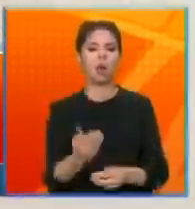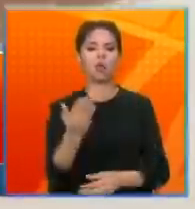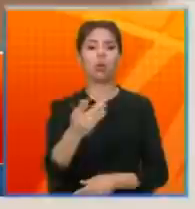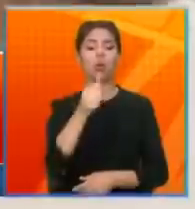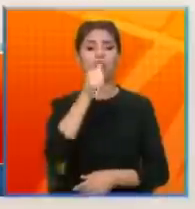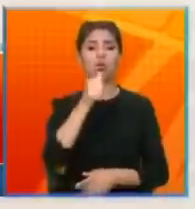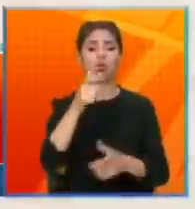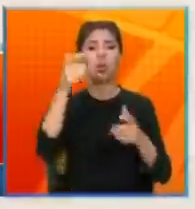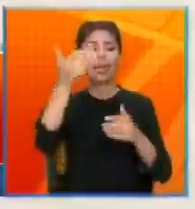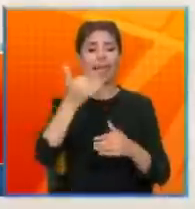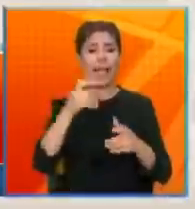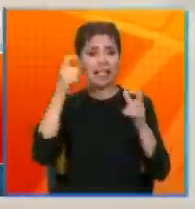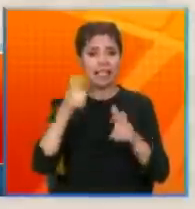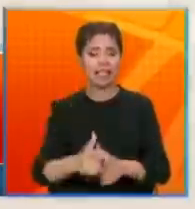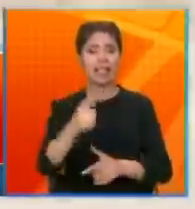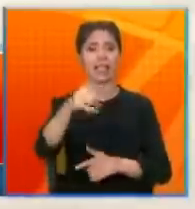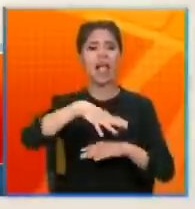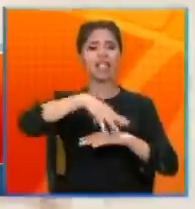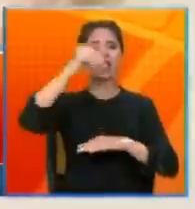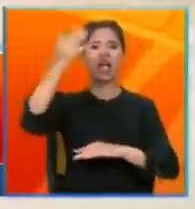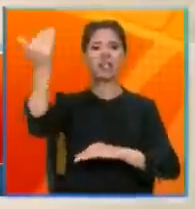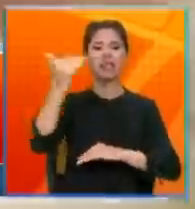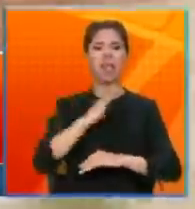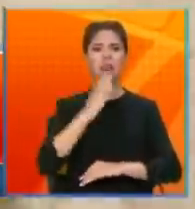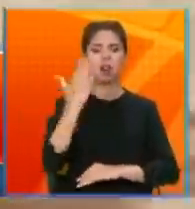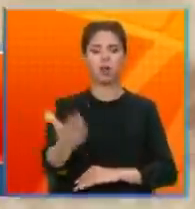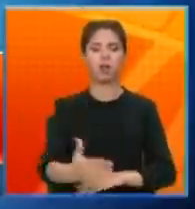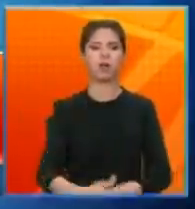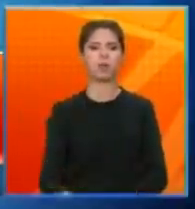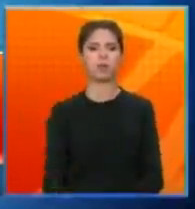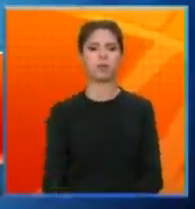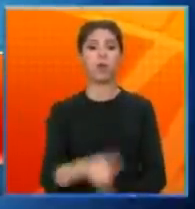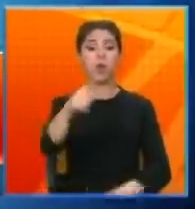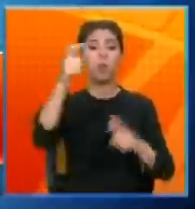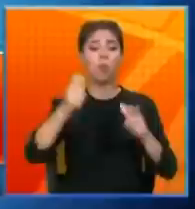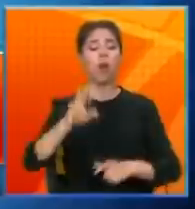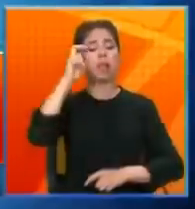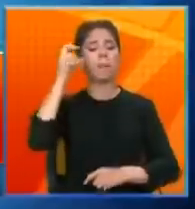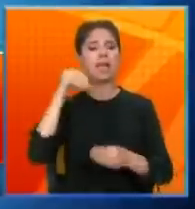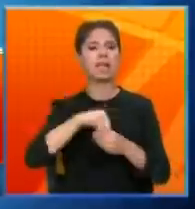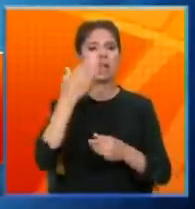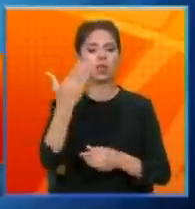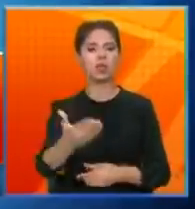Suyun geldiği bölge ise dağlık bölgeden, İslandiya dağlarından geliyor su. Burası da Manisa.